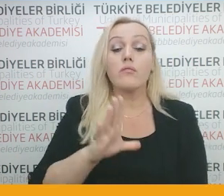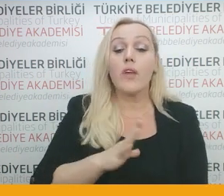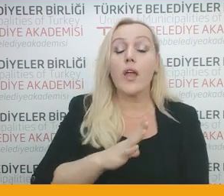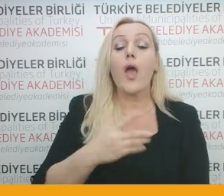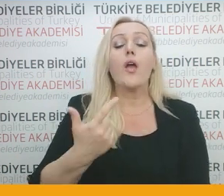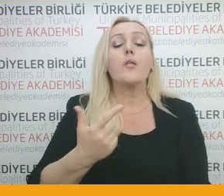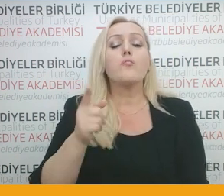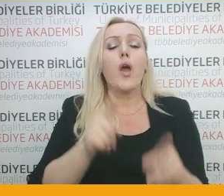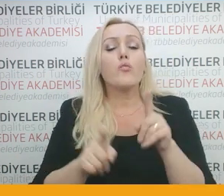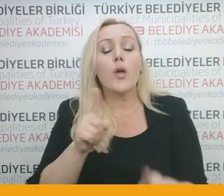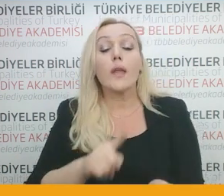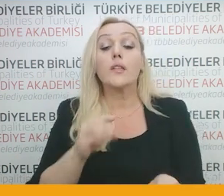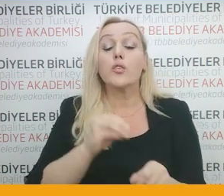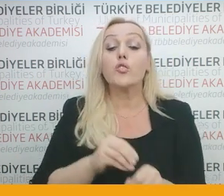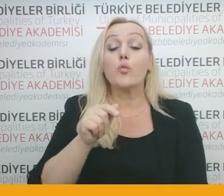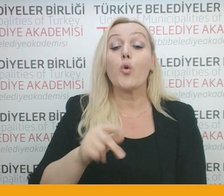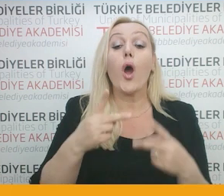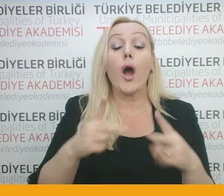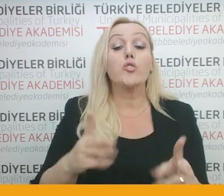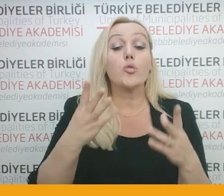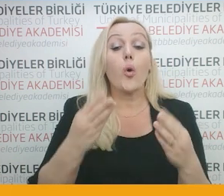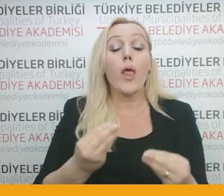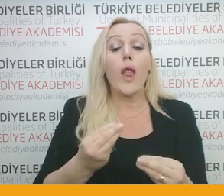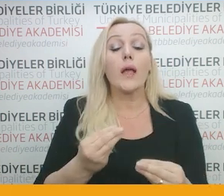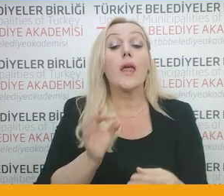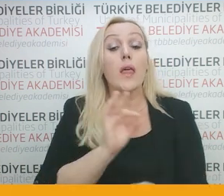mevzuatta gayet açık net bir şekilde öngörülmüş.